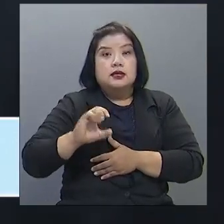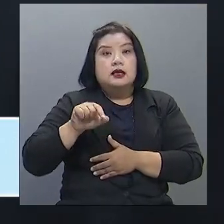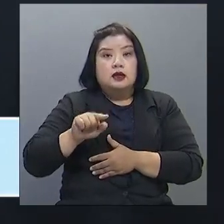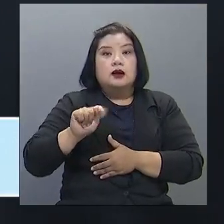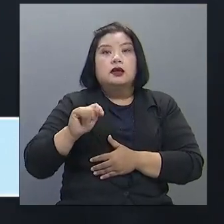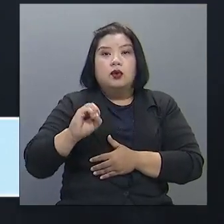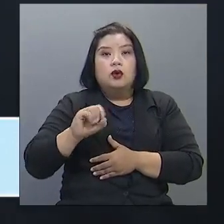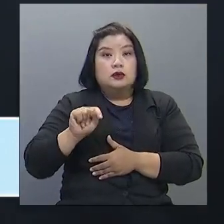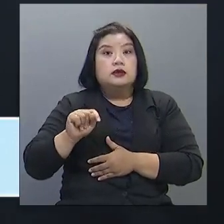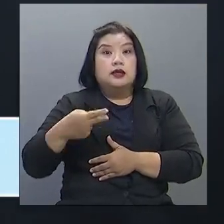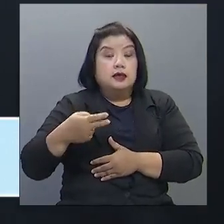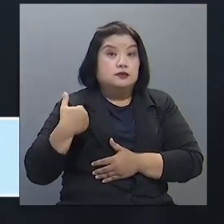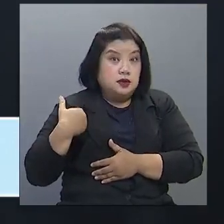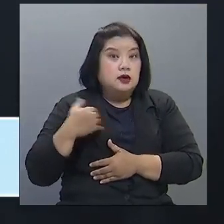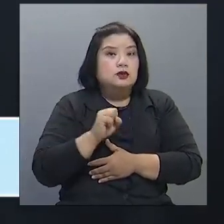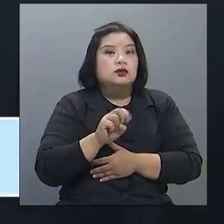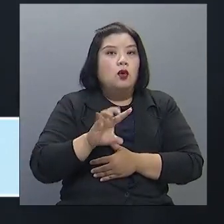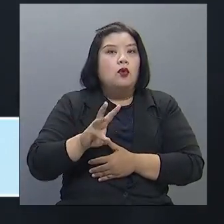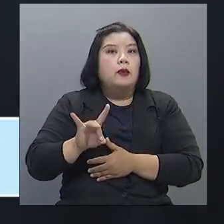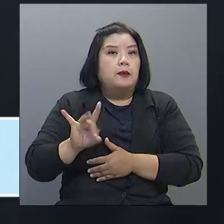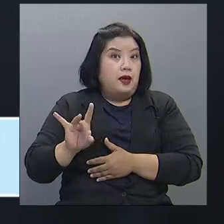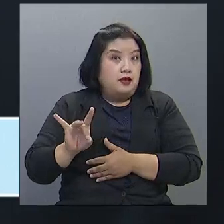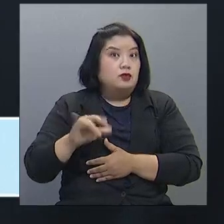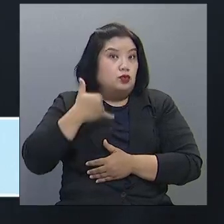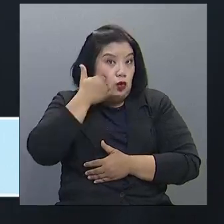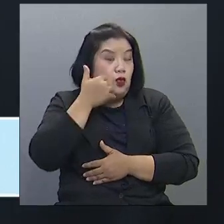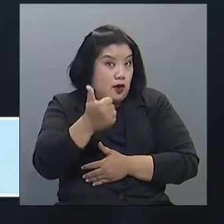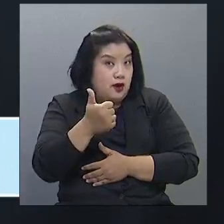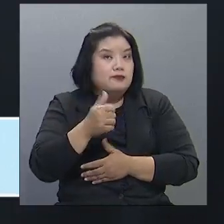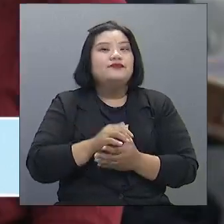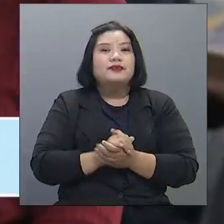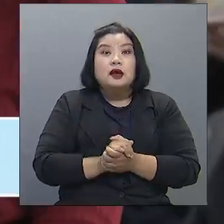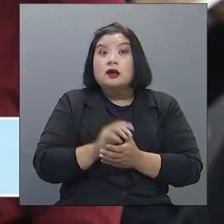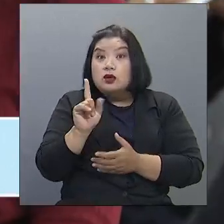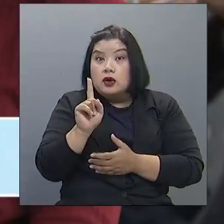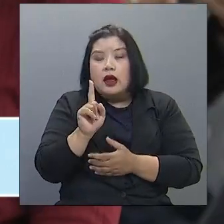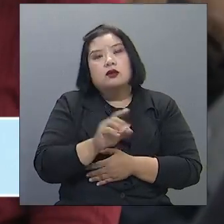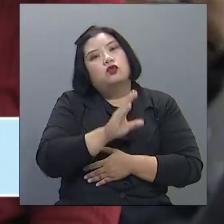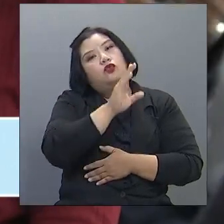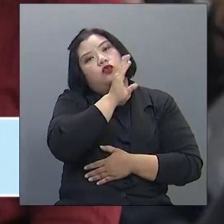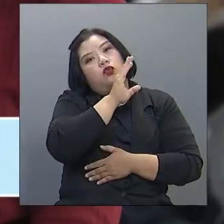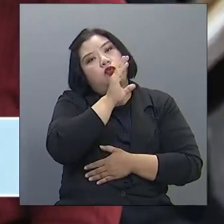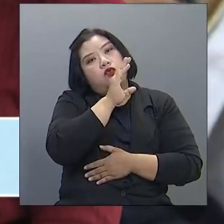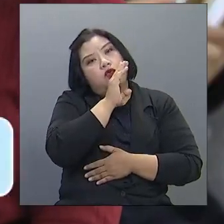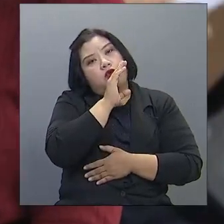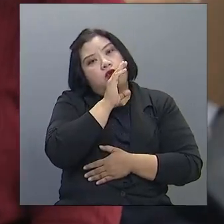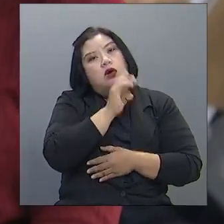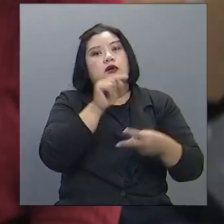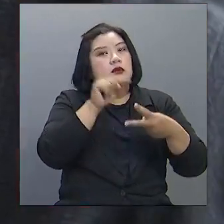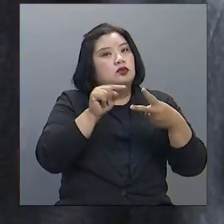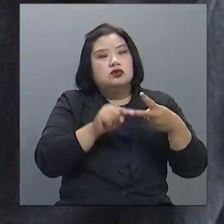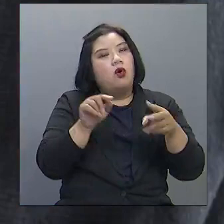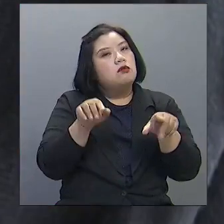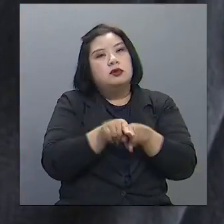หรอโทรที่ 02-670-8888สรุปว่ามัวทั้งสองเรื่องเลยนะคะคผชม